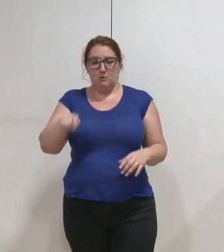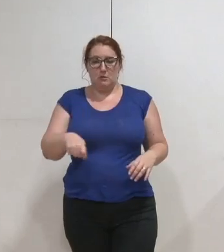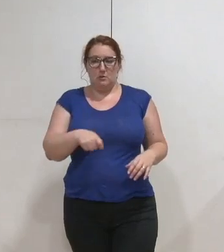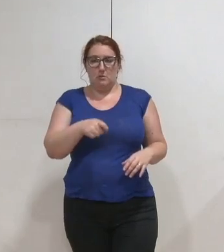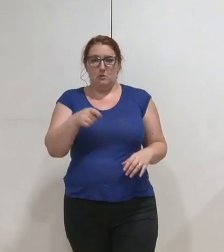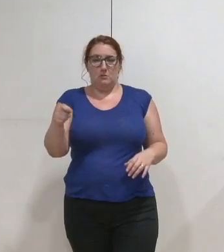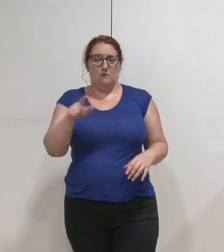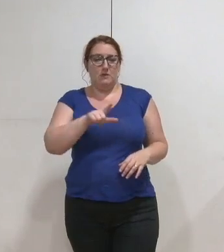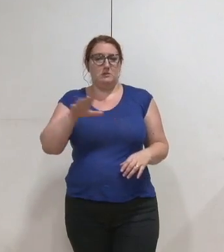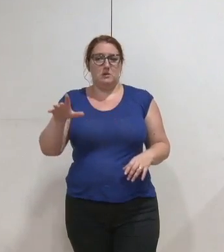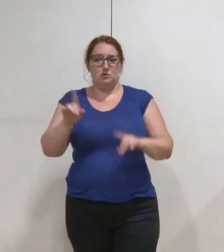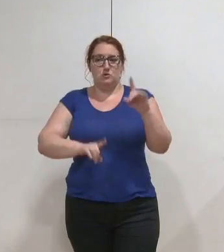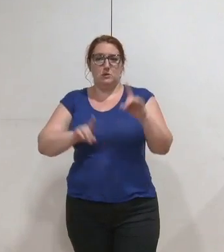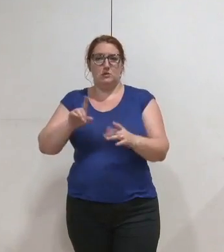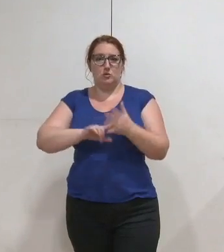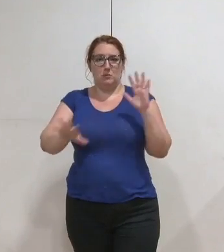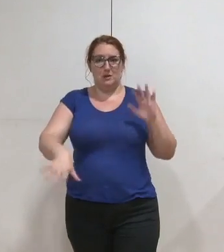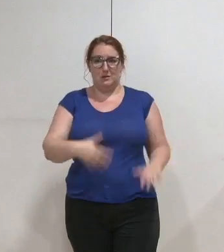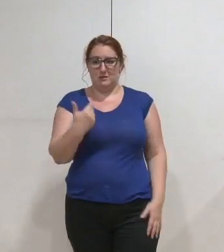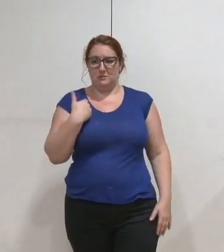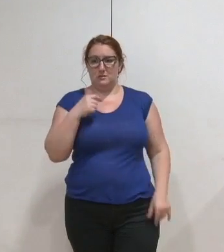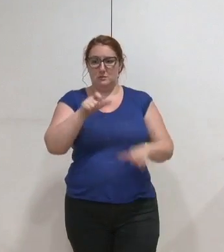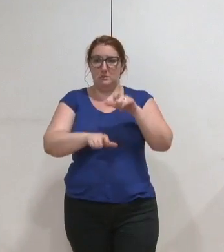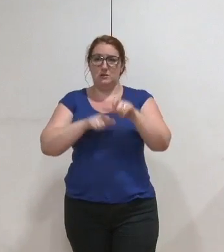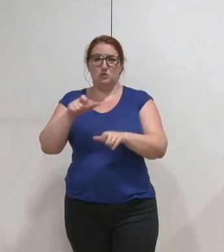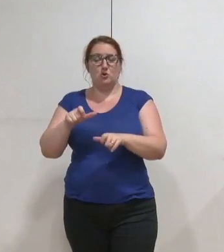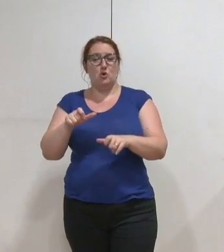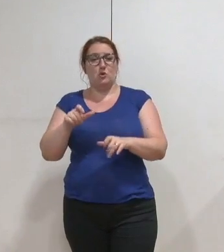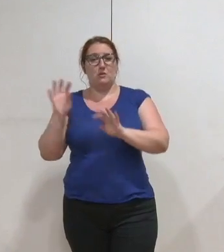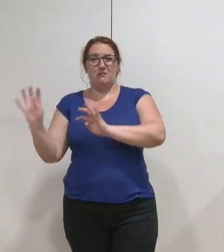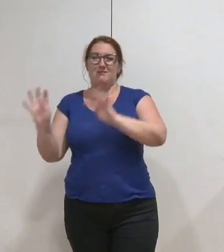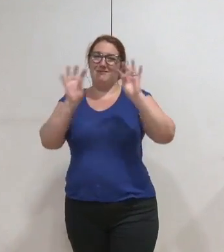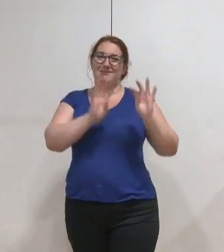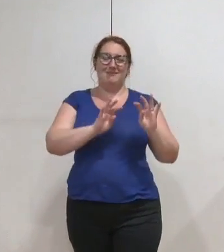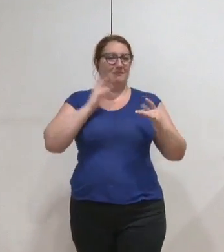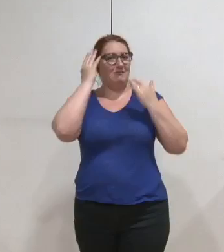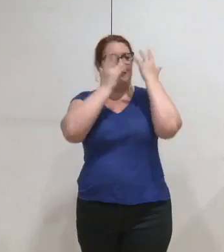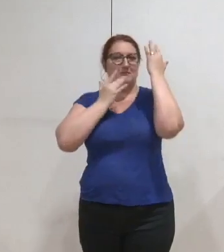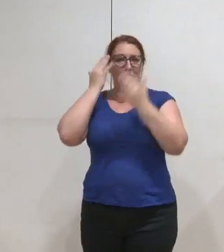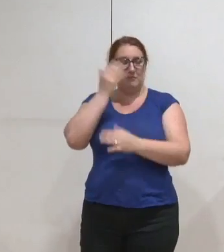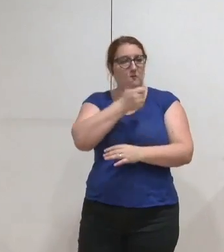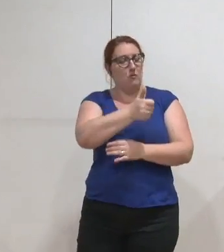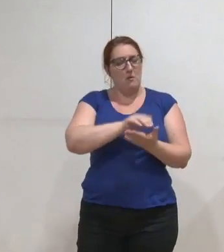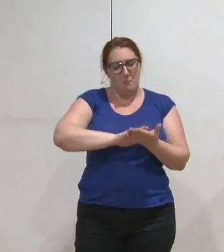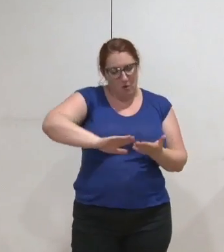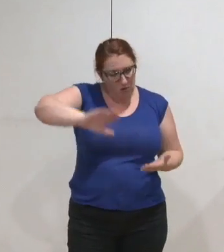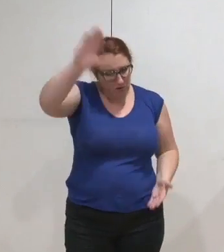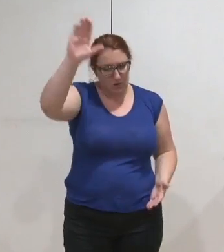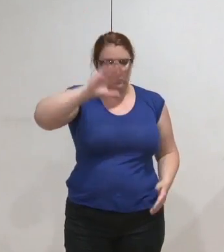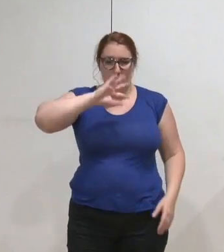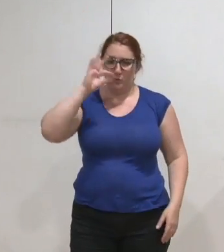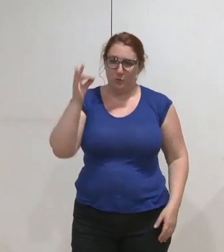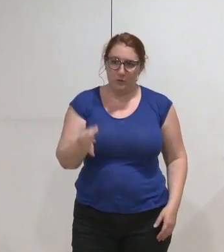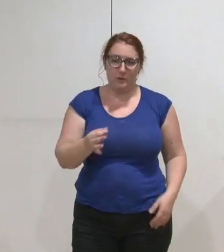en présence de Riverin venus en conseil municipal exprimer leur inquiétude vous aviez pris des engagements